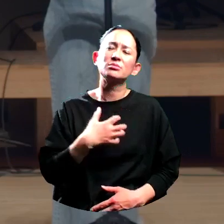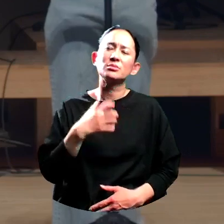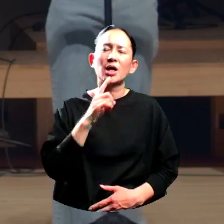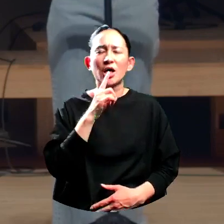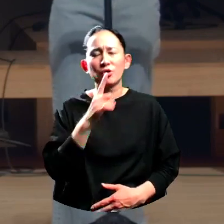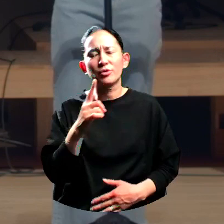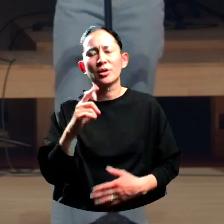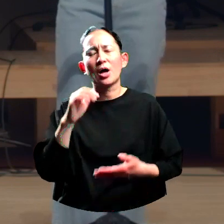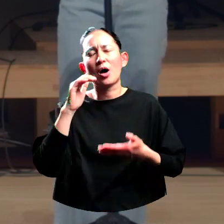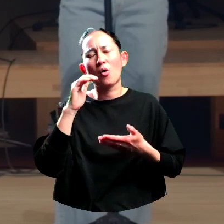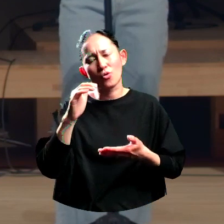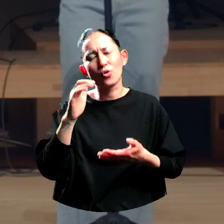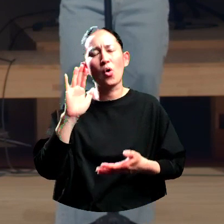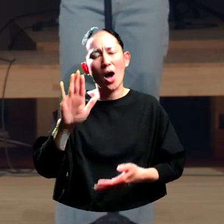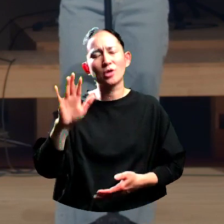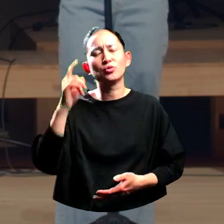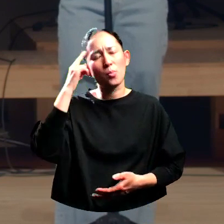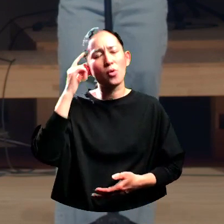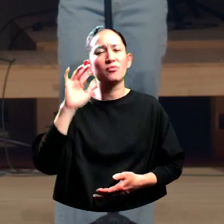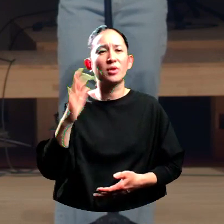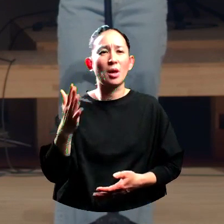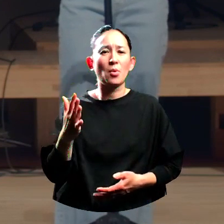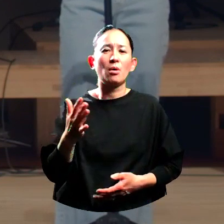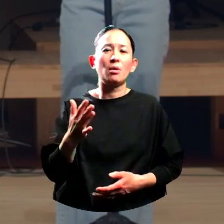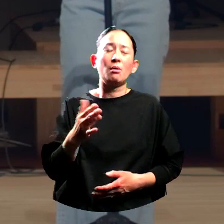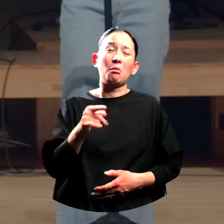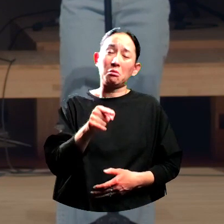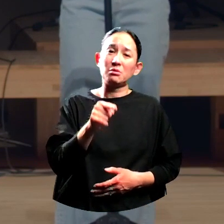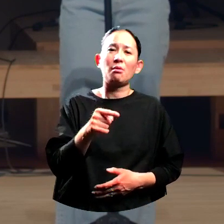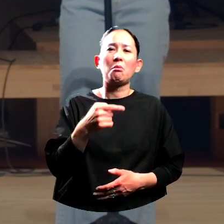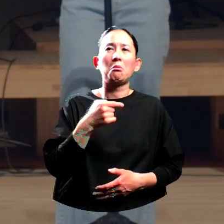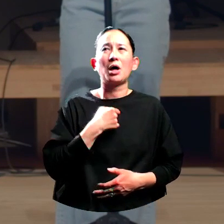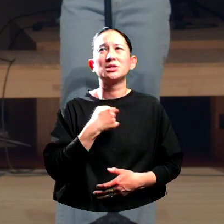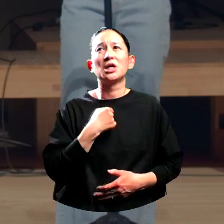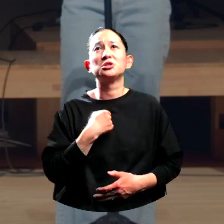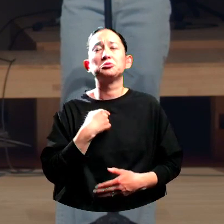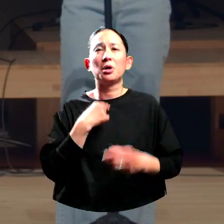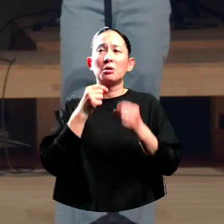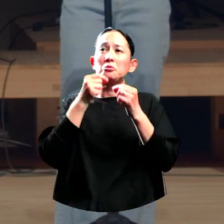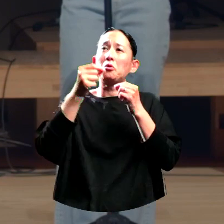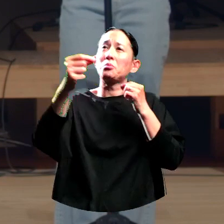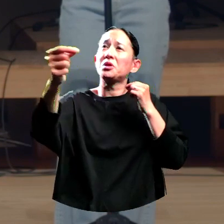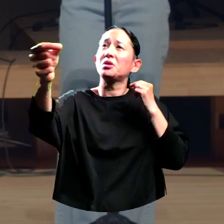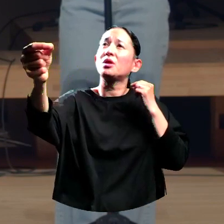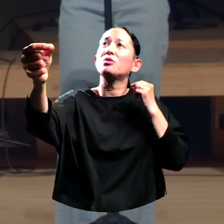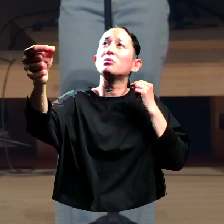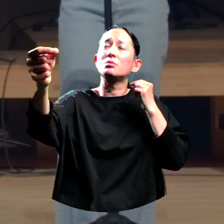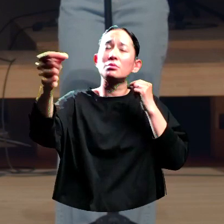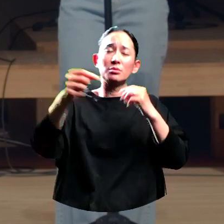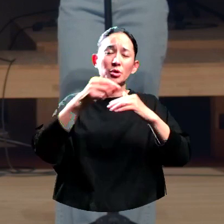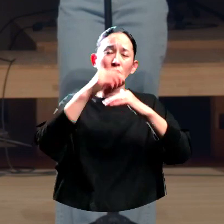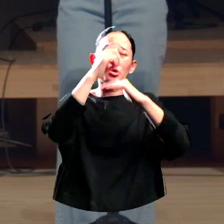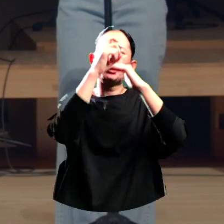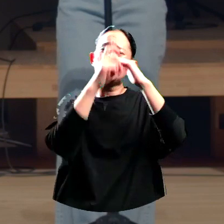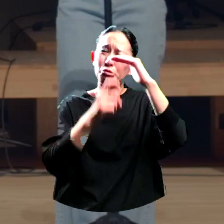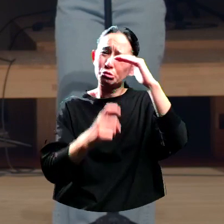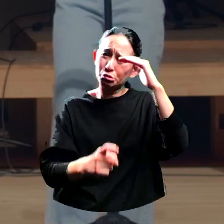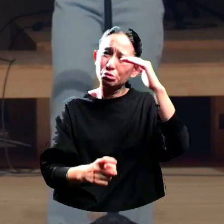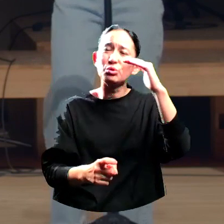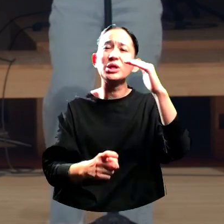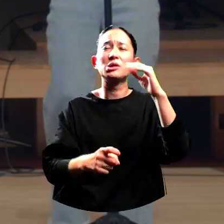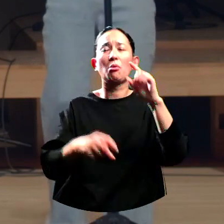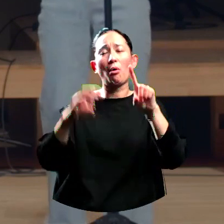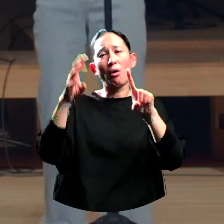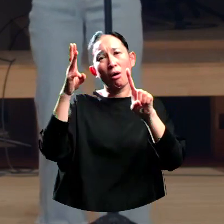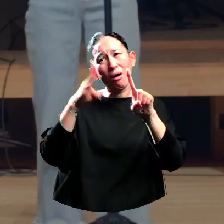けど、こんな私は伸びていく夕日の影のように去りゆき、イナゴのように振り払われる、こんな言